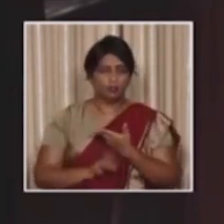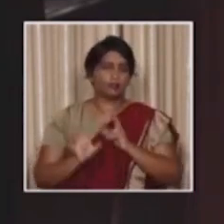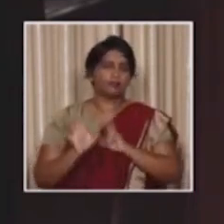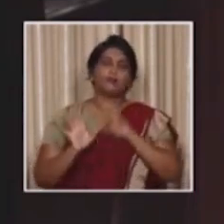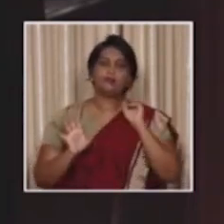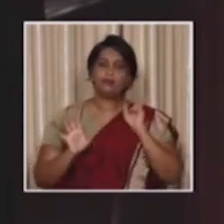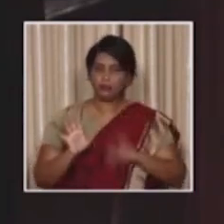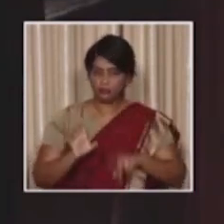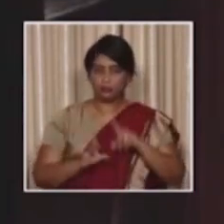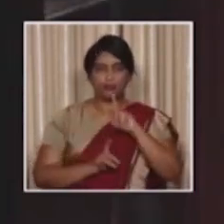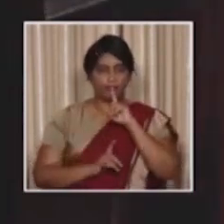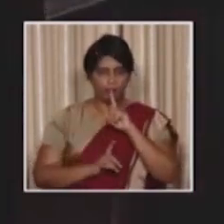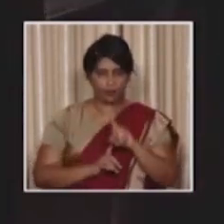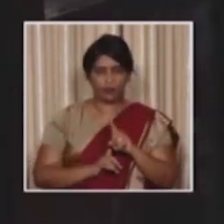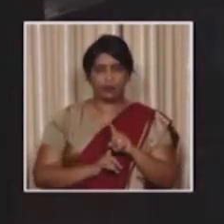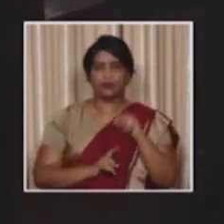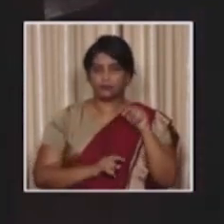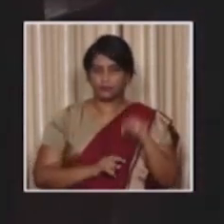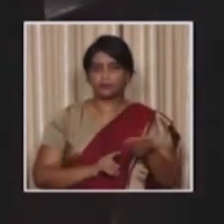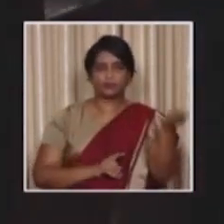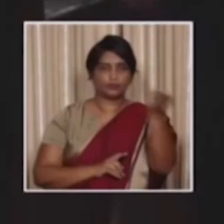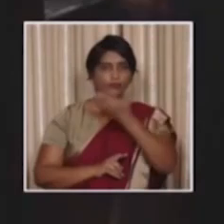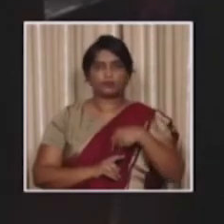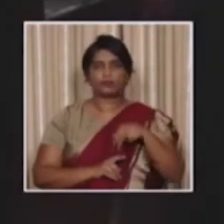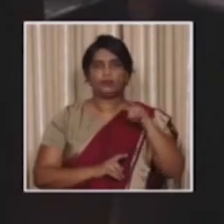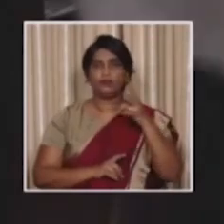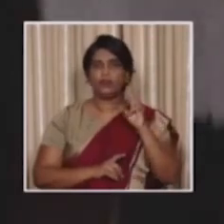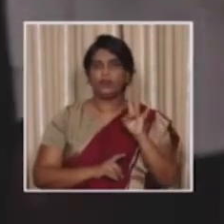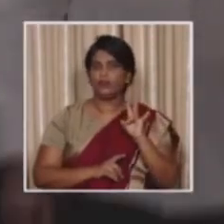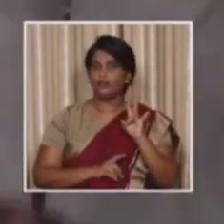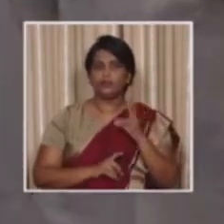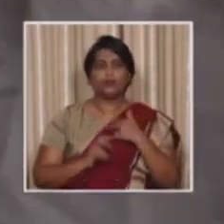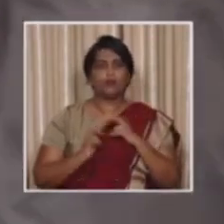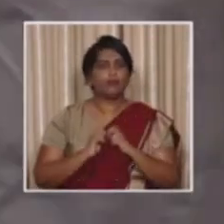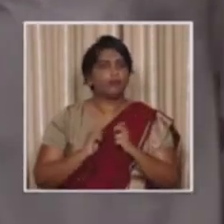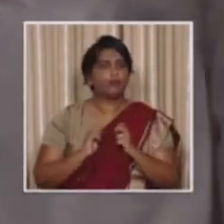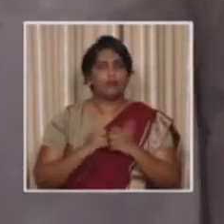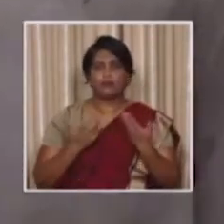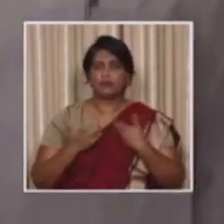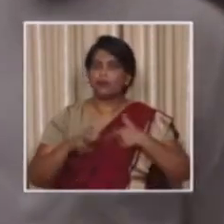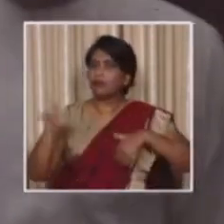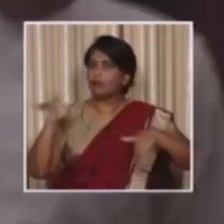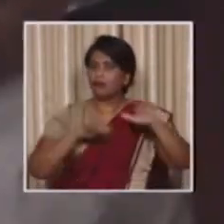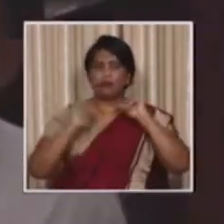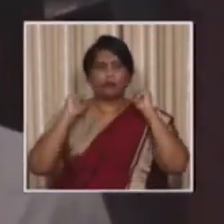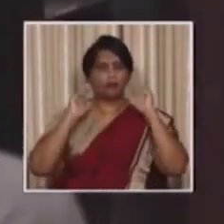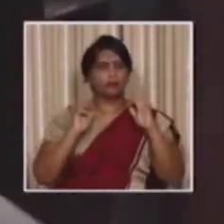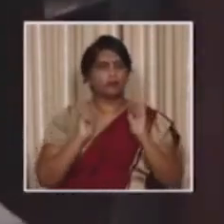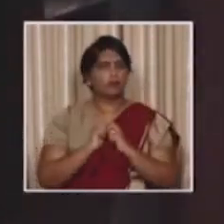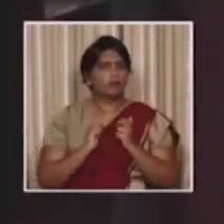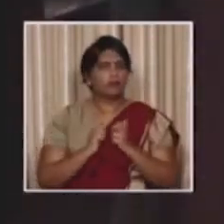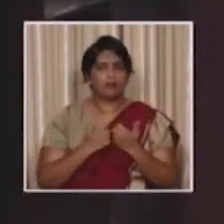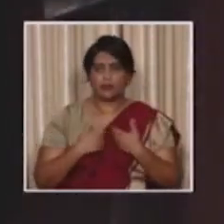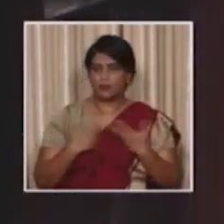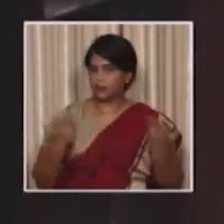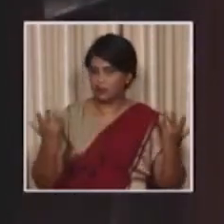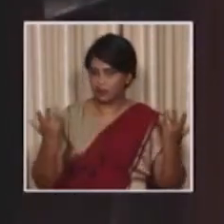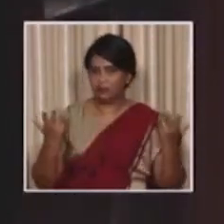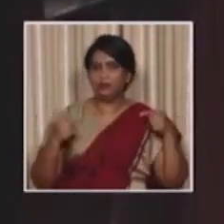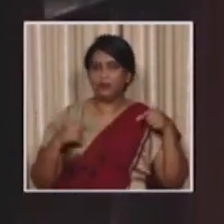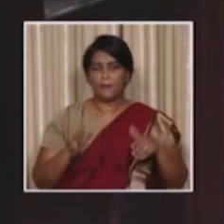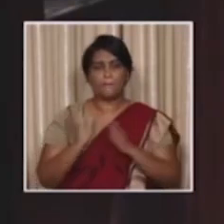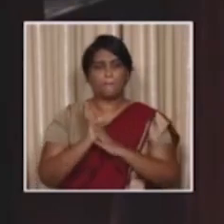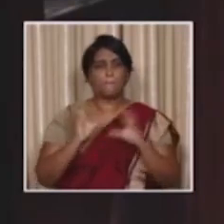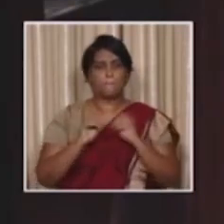விலகியுள்ளதாக கூறப்படுகின்றது. இரட்டை பிரஜா உரிமை பெற்றவருக்கு நாடாளுமன்ற உறுப்புரிமையை வழங்கும் நடவடிக்கைக்காகவும் ஆஸ்திரேலியாவில் குடியேறும்